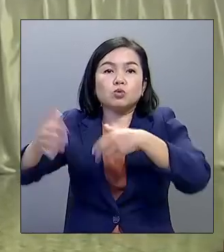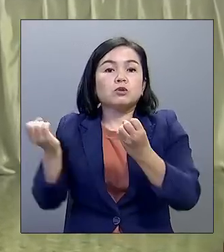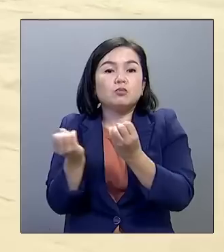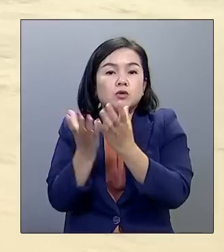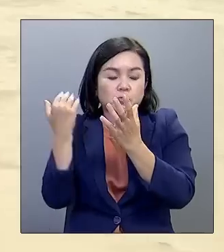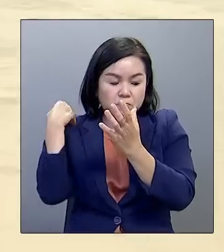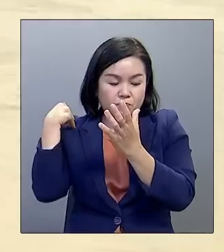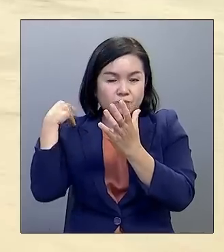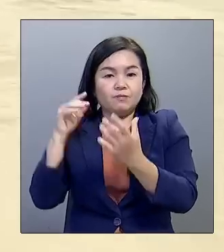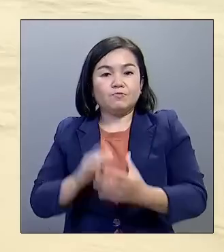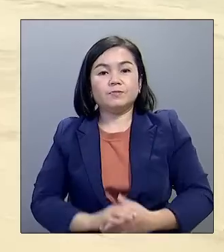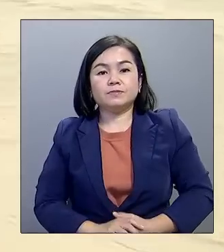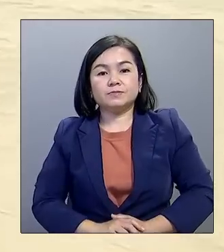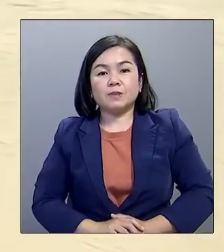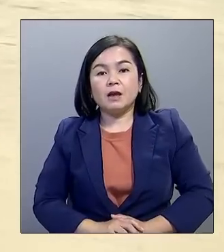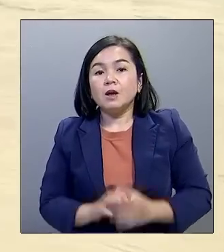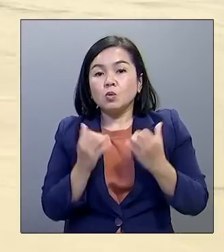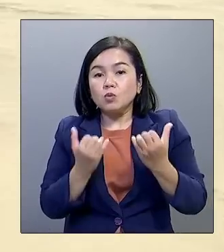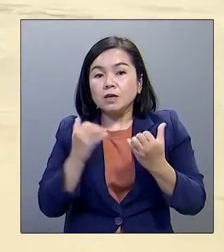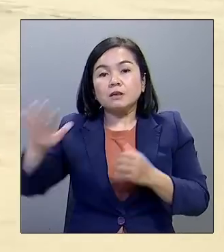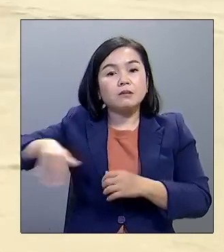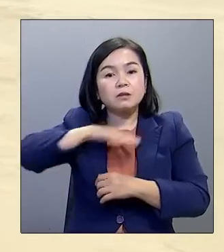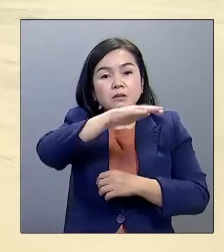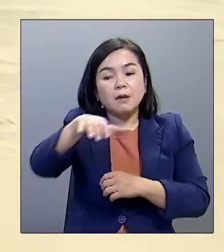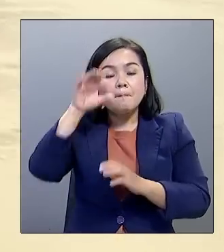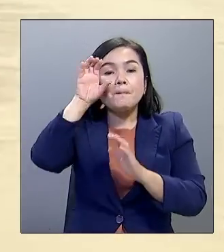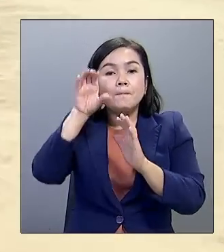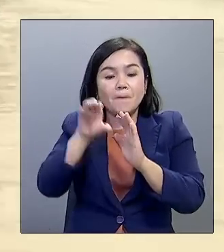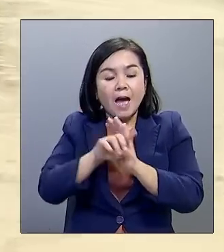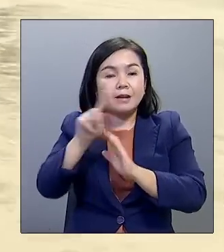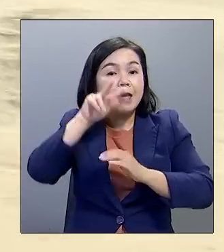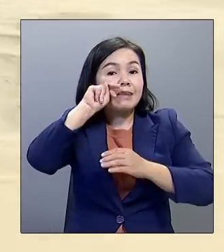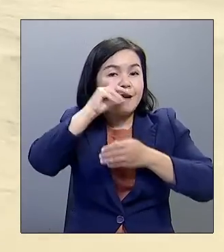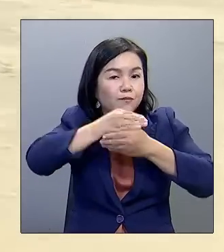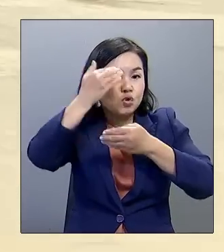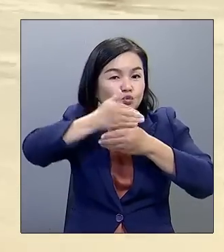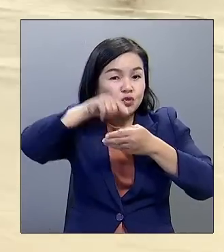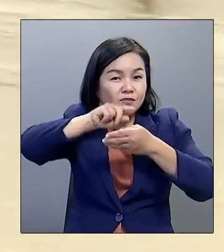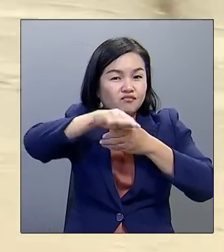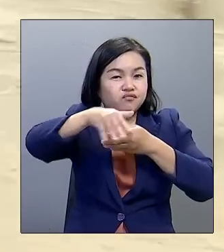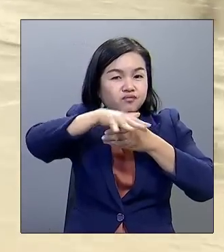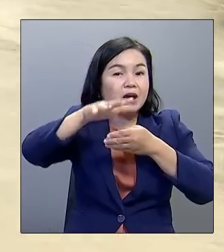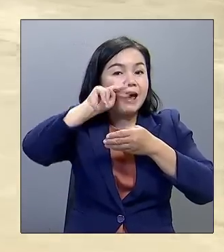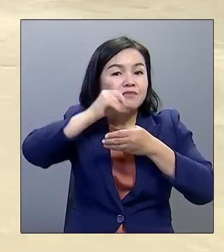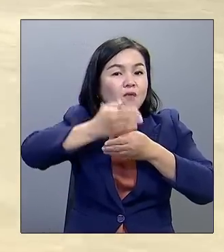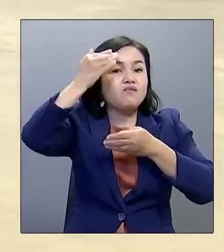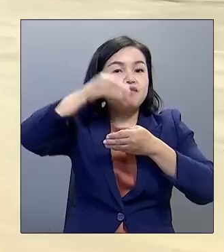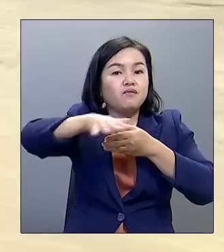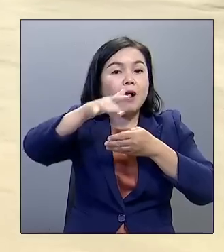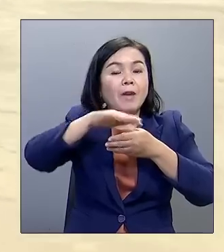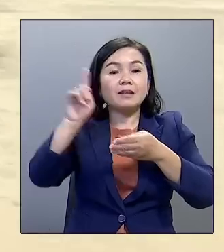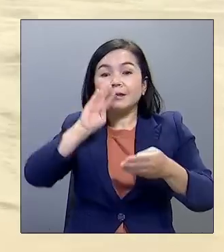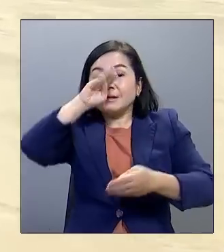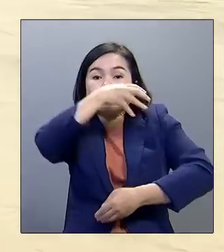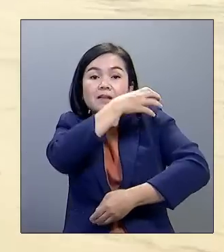ค่ะและนี่ก็เป็นบรรยากาศที่บริเวณประตูระบายน้ำคลองต่ำค่ะซึ่งจะทำหน้าที่รับน้ำจากเขตเทศ